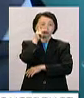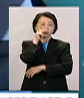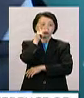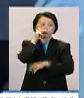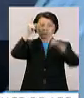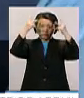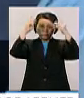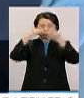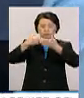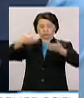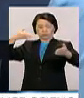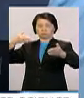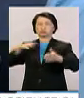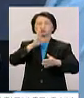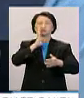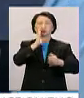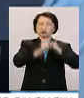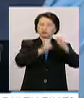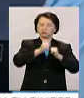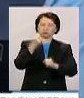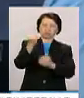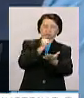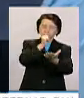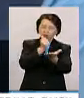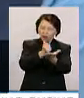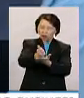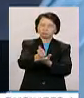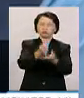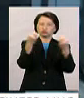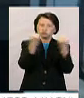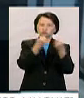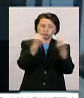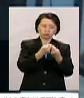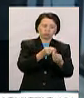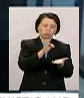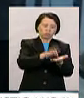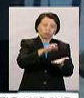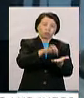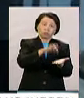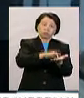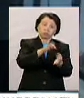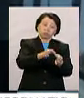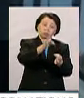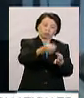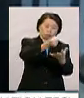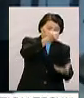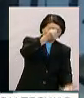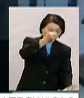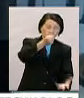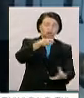Mahathir Mohamad sebelum ini berkata, sikap tidak amanah peminjam menjadi punca jumlah tunggakan hutang bayaran balik